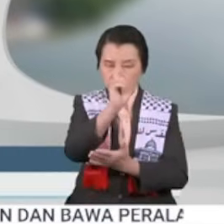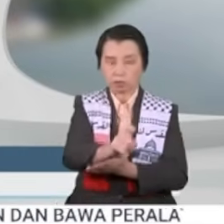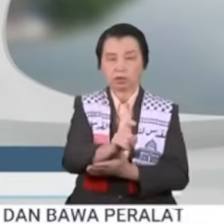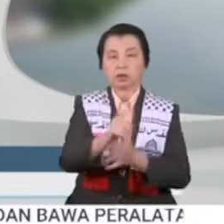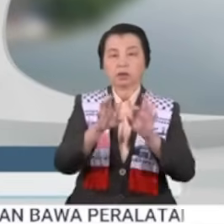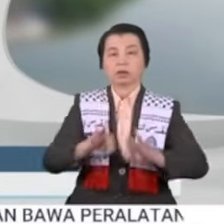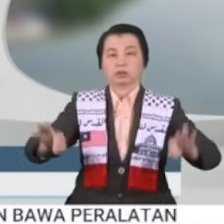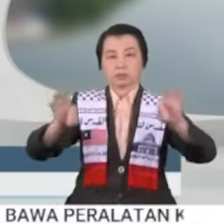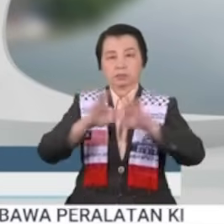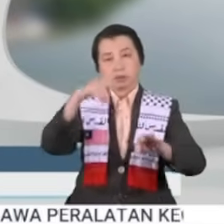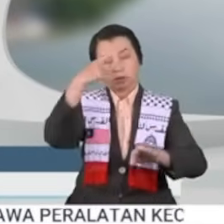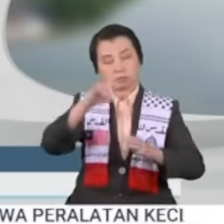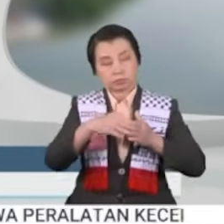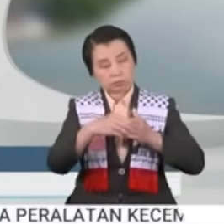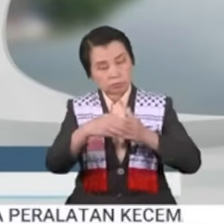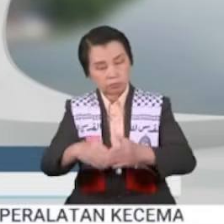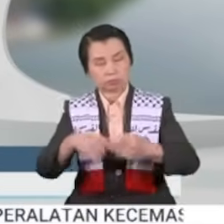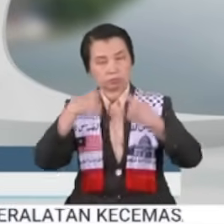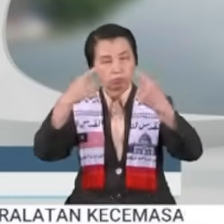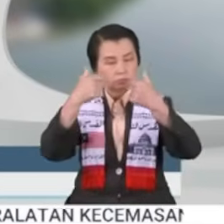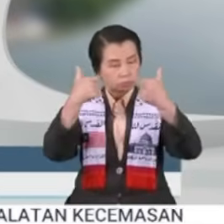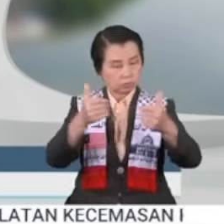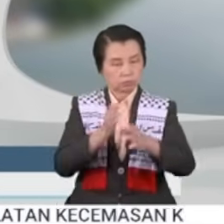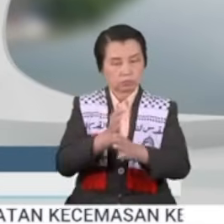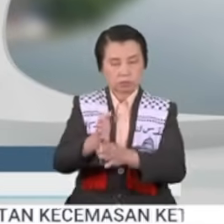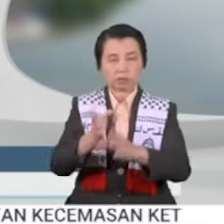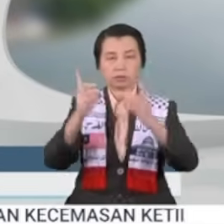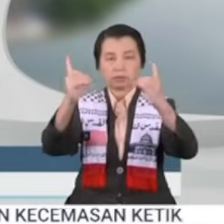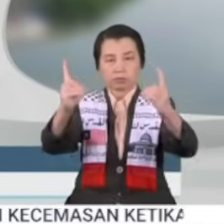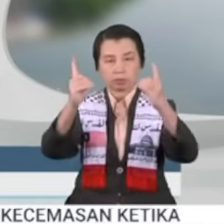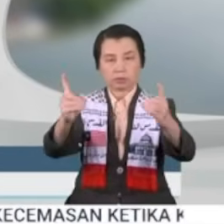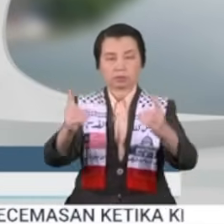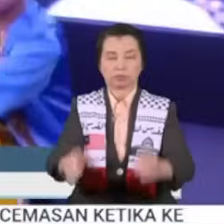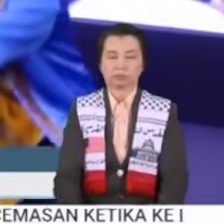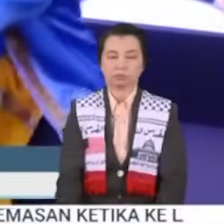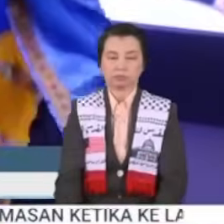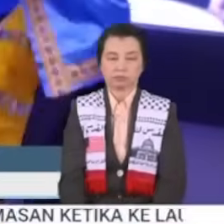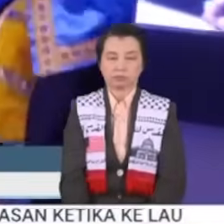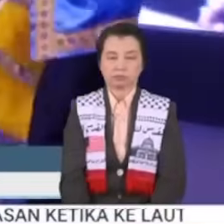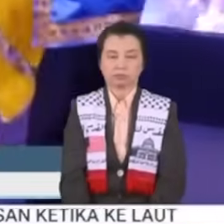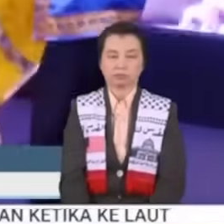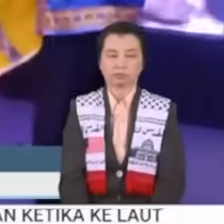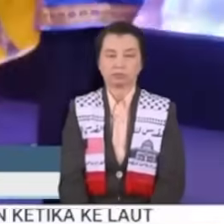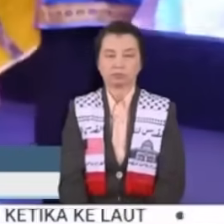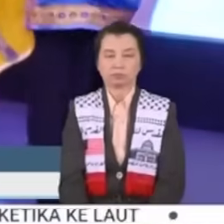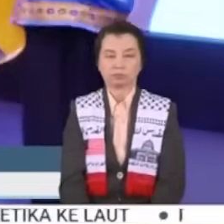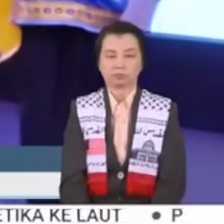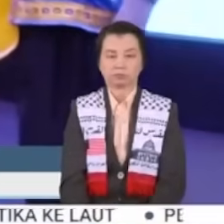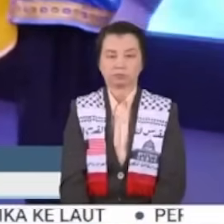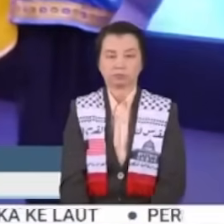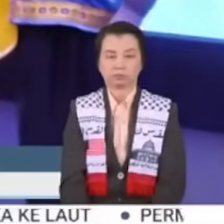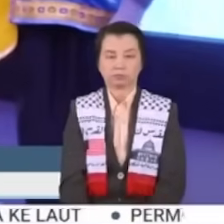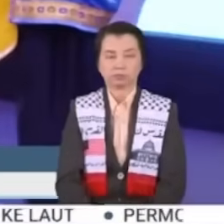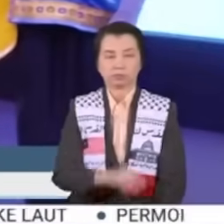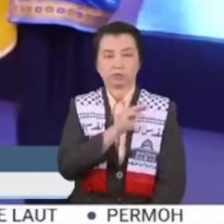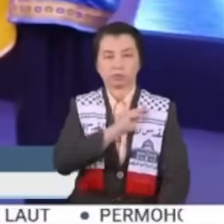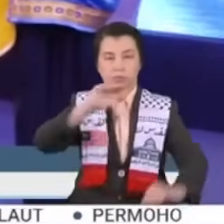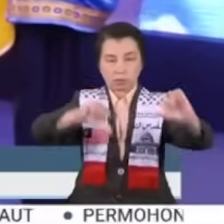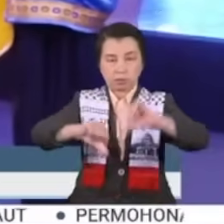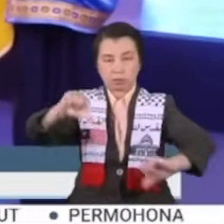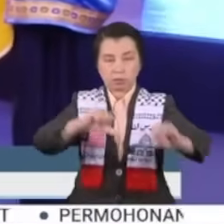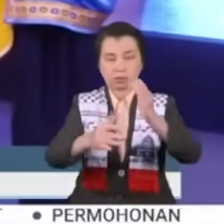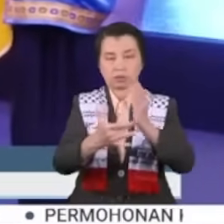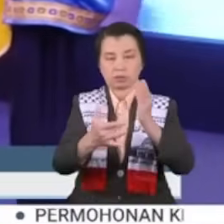ini penting bagi memacu kecemerlangan bidang pendidikan menteri sains